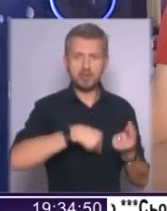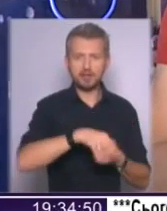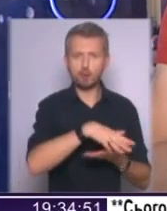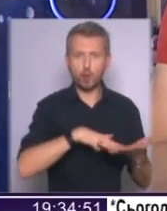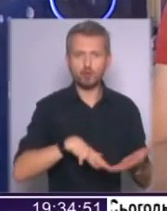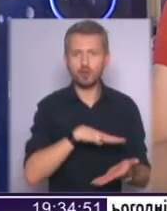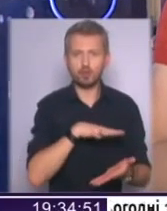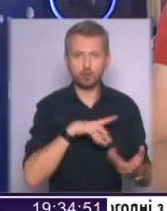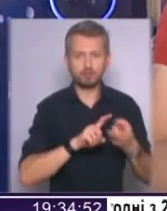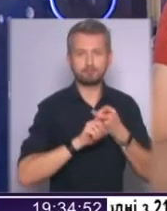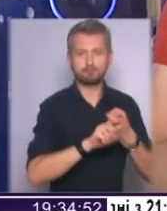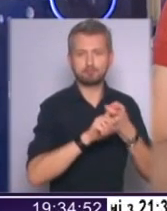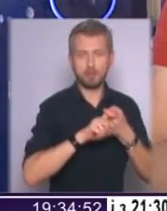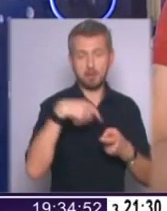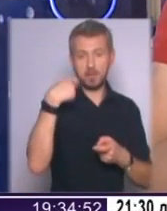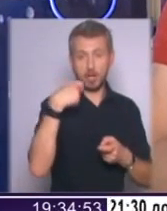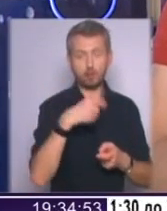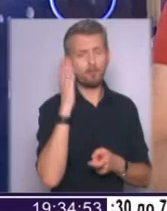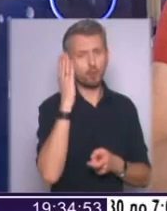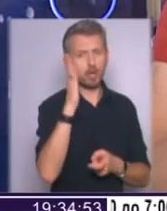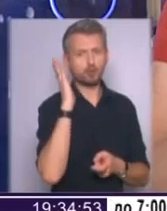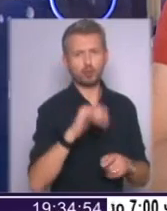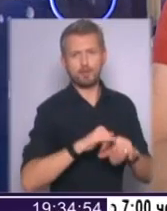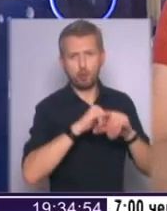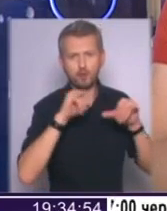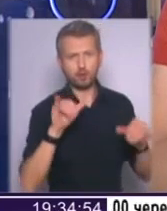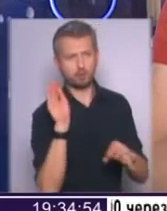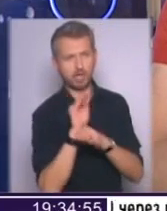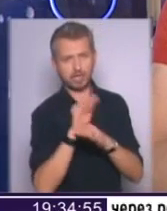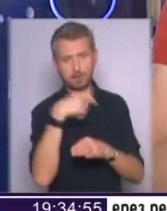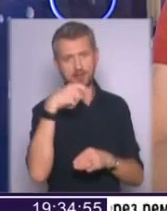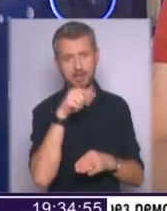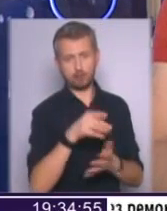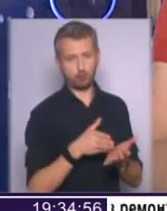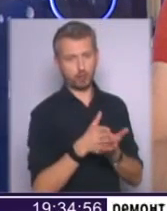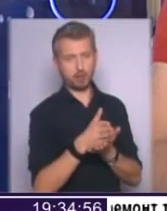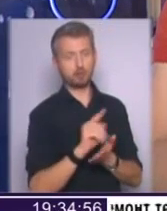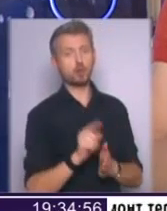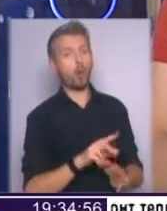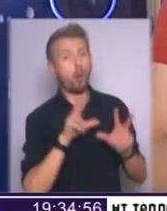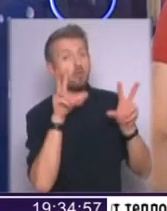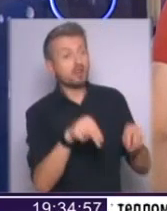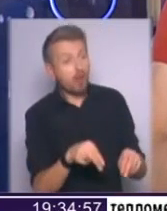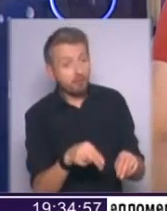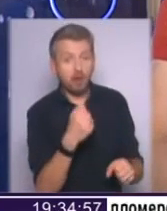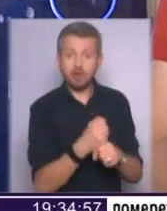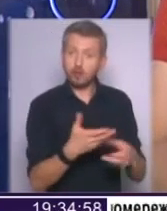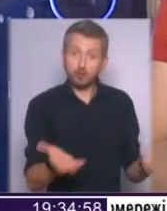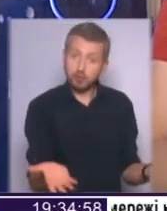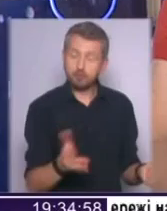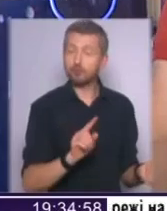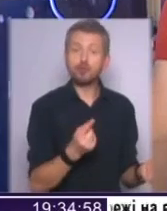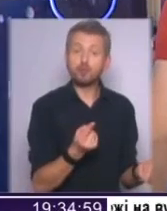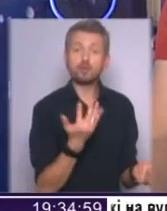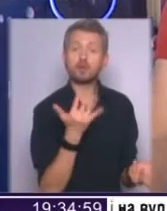асоційований з президентом, будуть і подальшому лише посилюватися критика президента по цьому напрямку, що обіцяв, але не зробив. Чому?